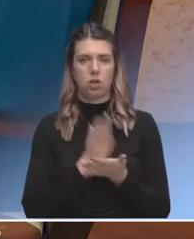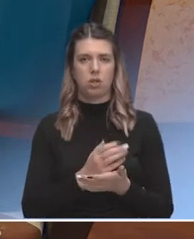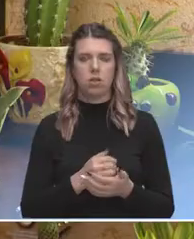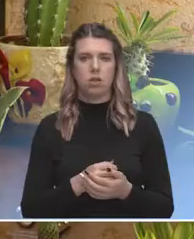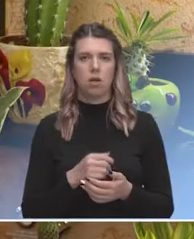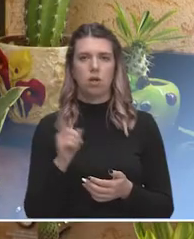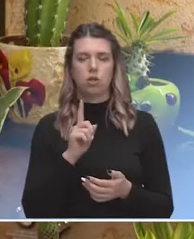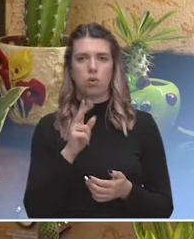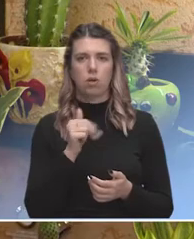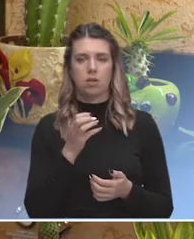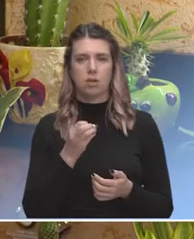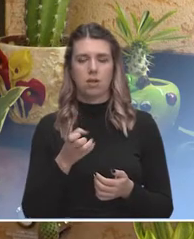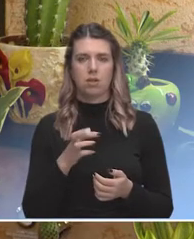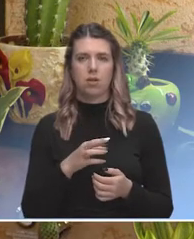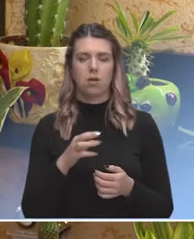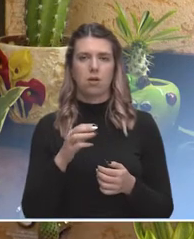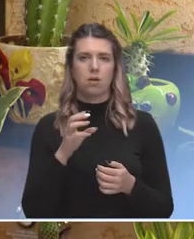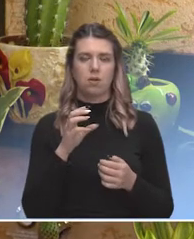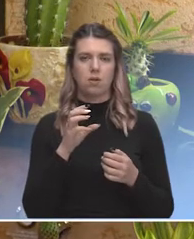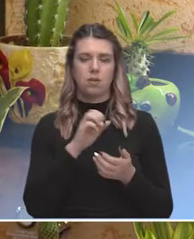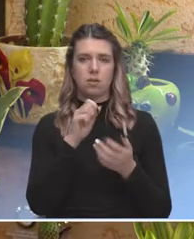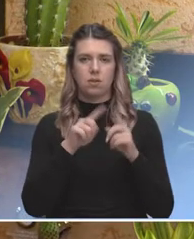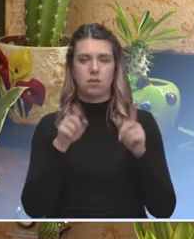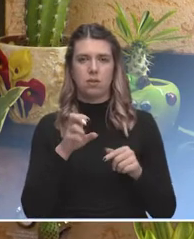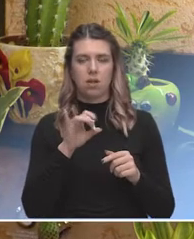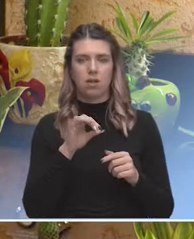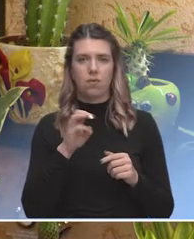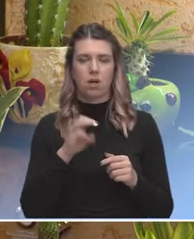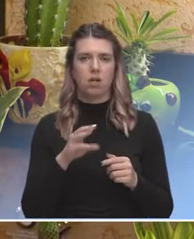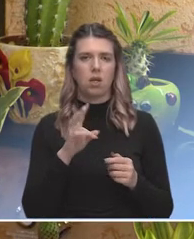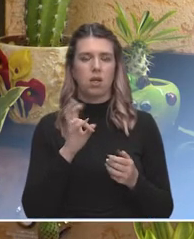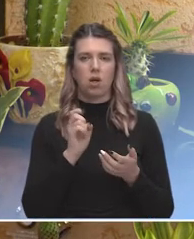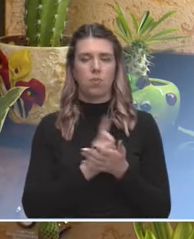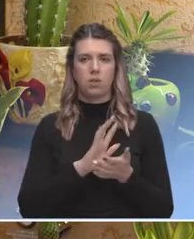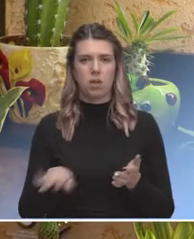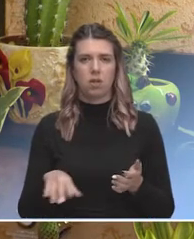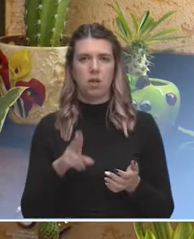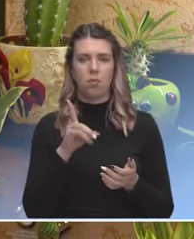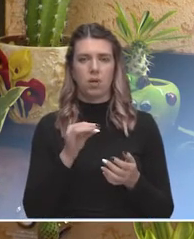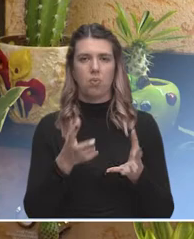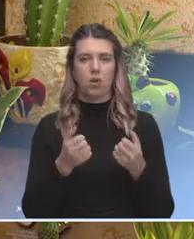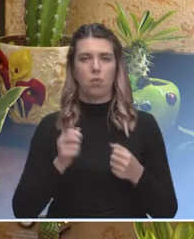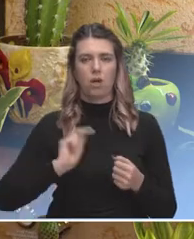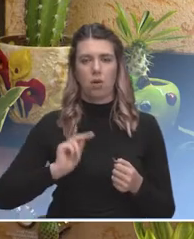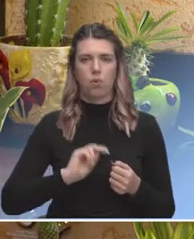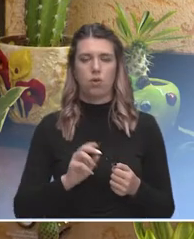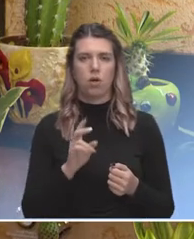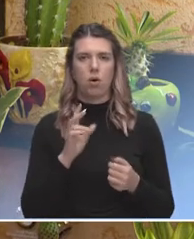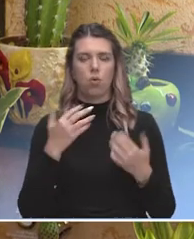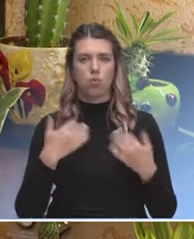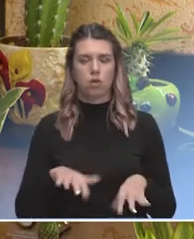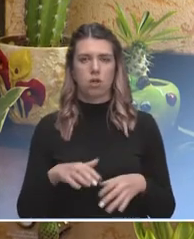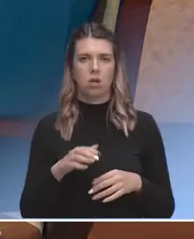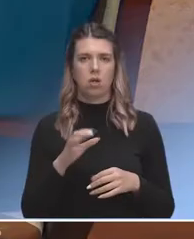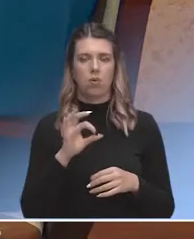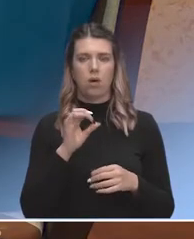переписчика. Что касается сертификатов, то они не обязательны при приеме на работу, но